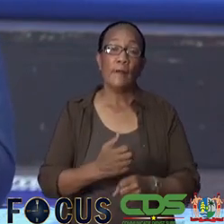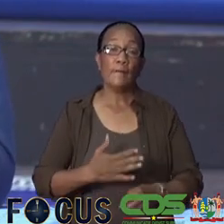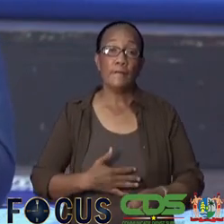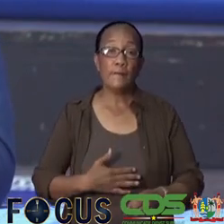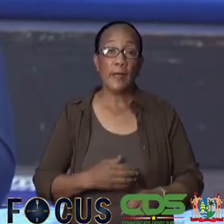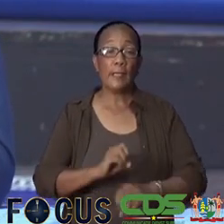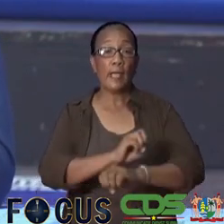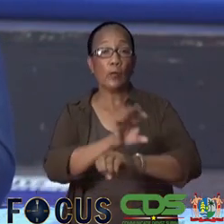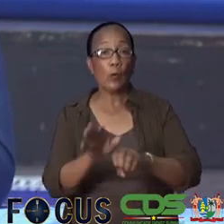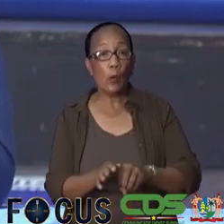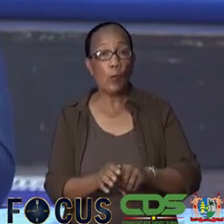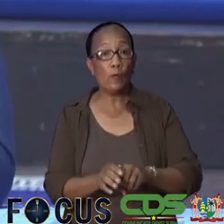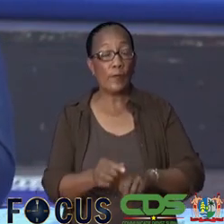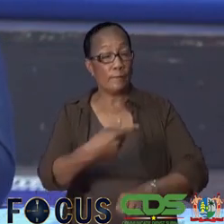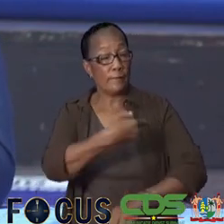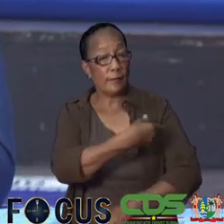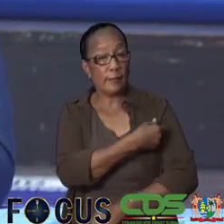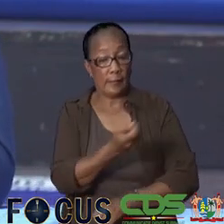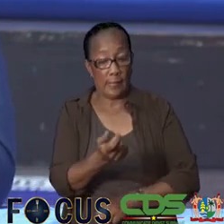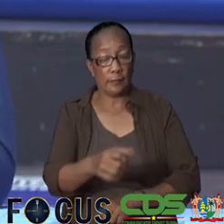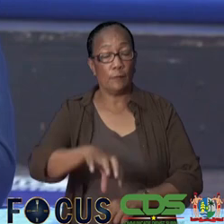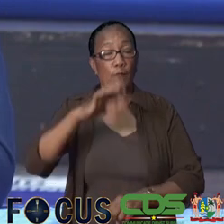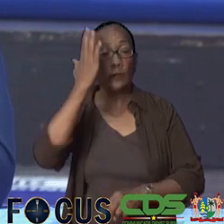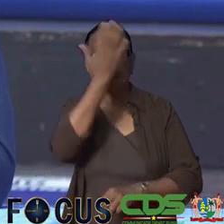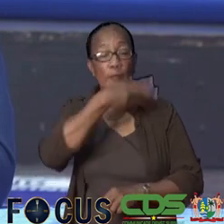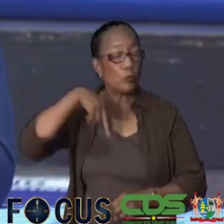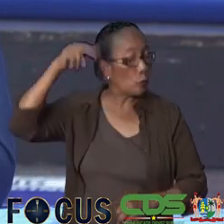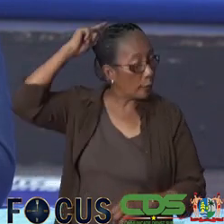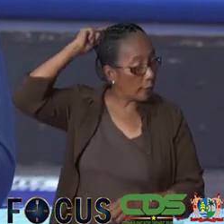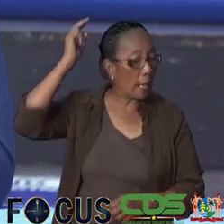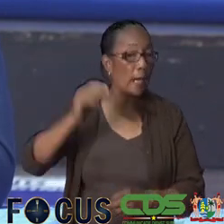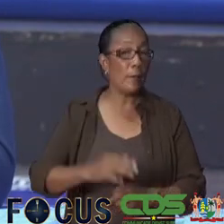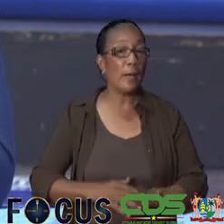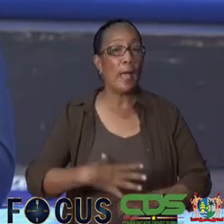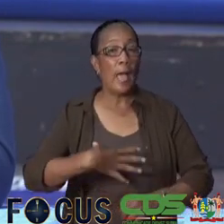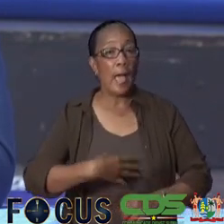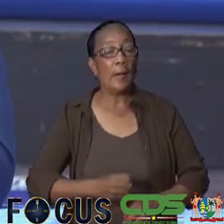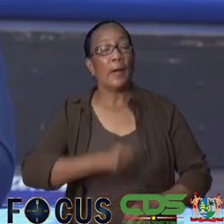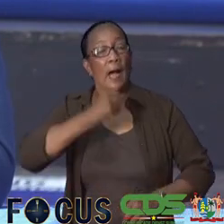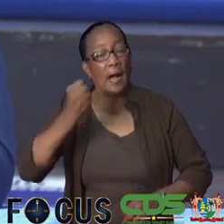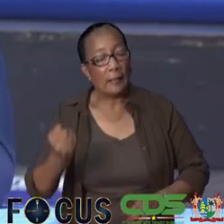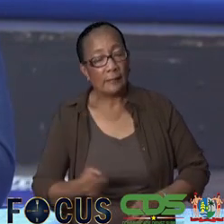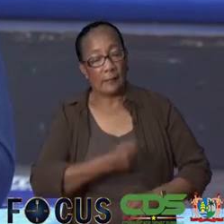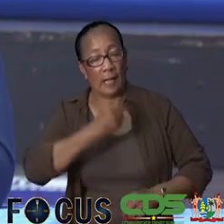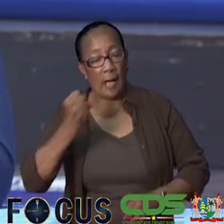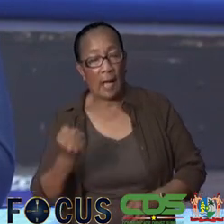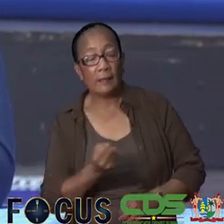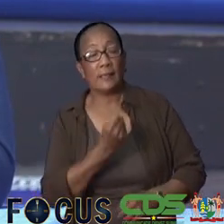het COVID-vaccinatiefonds Suriname. We hebben keer op keer gezegd,